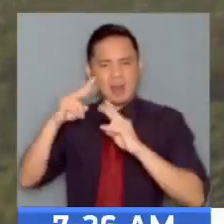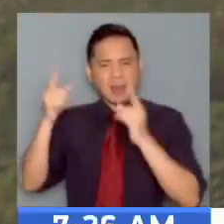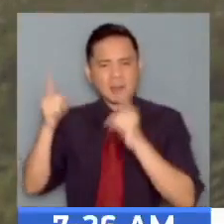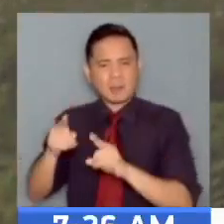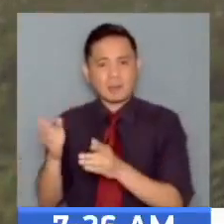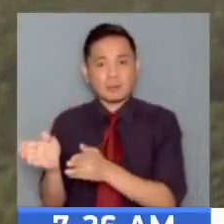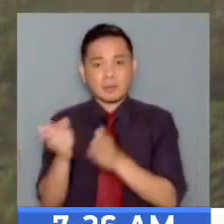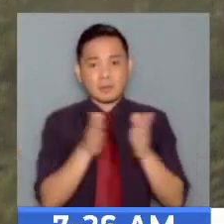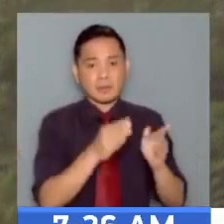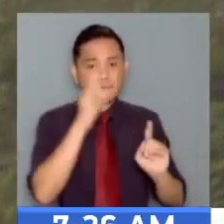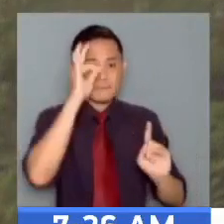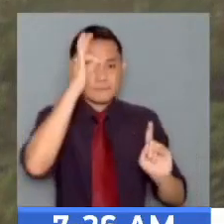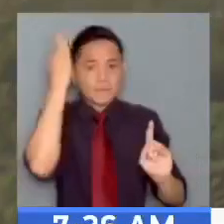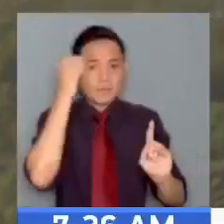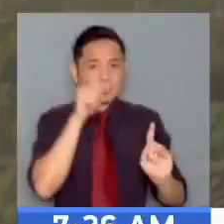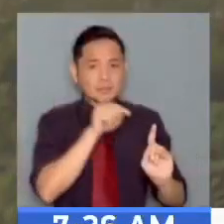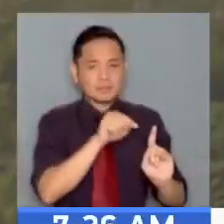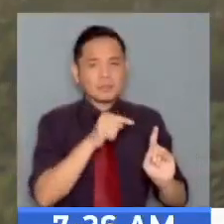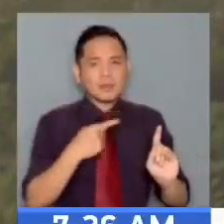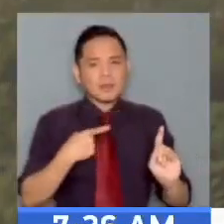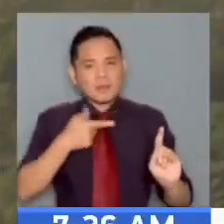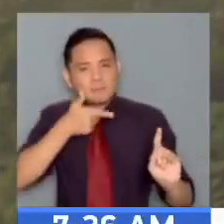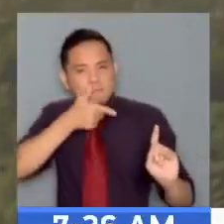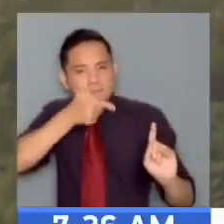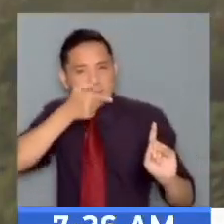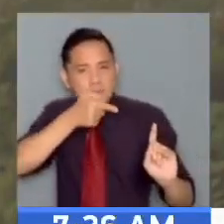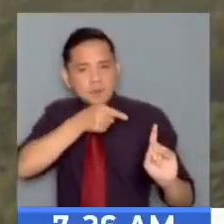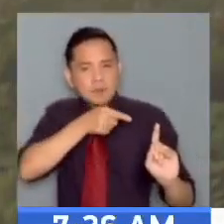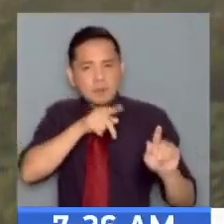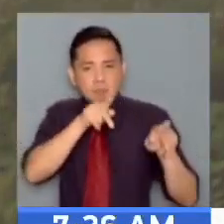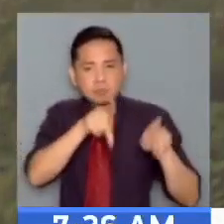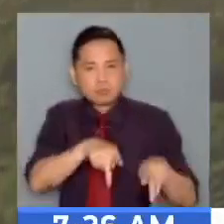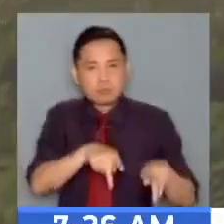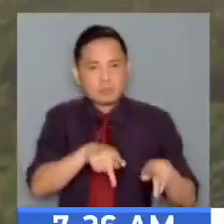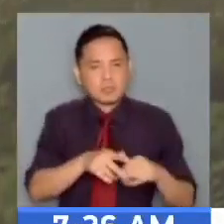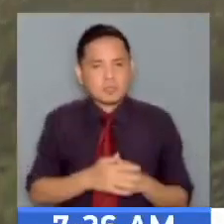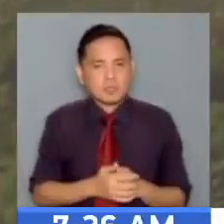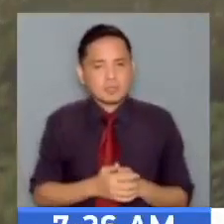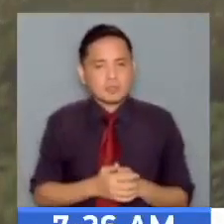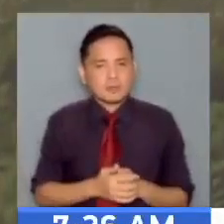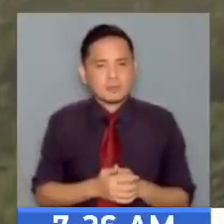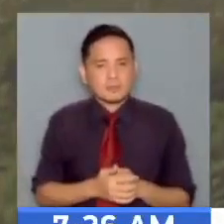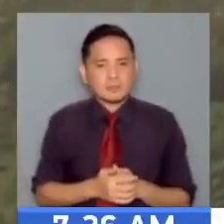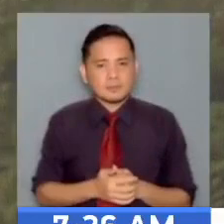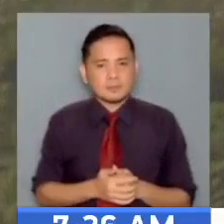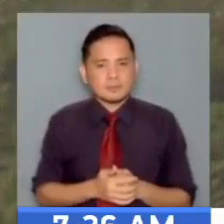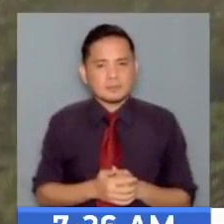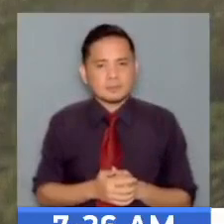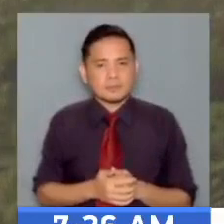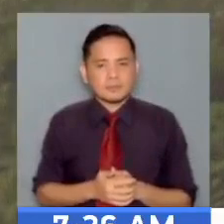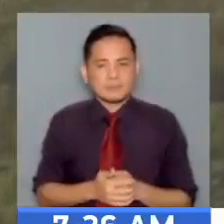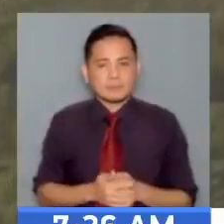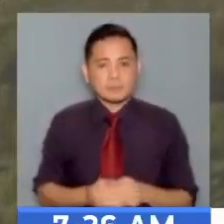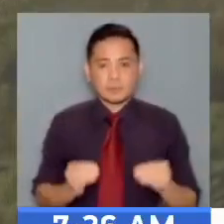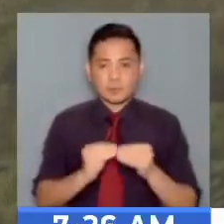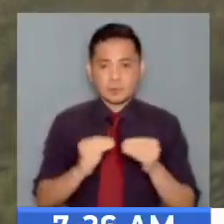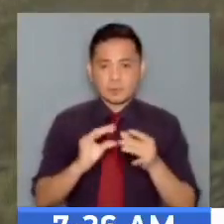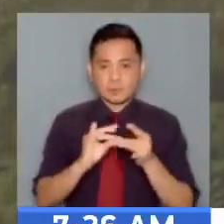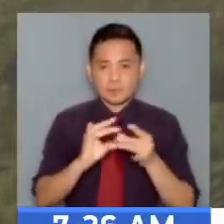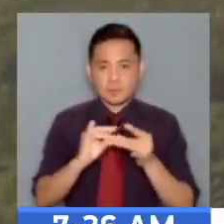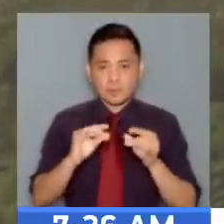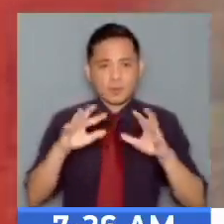na bumaril sa isang motorista na hindi huminto matapos itahin. Papasada na ang UB Express